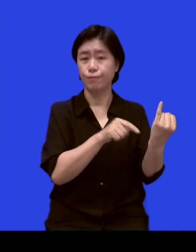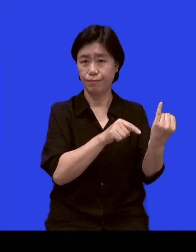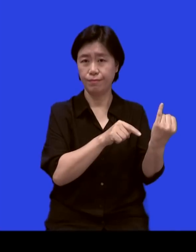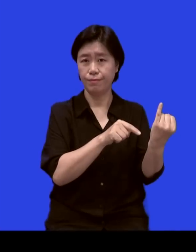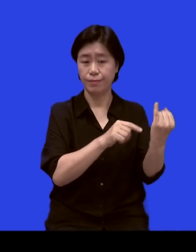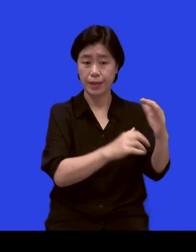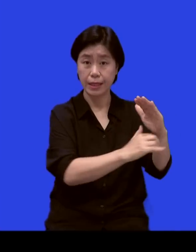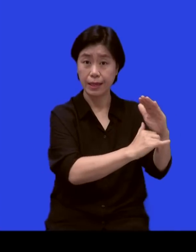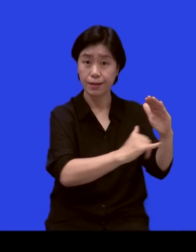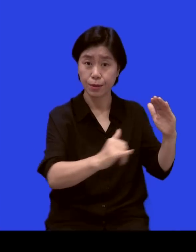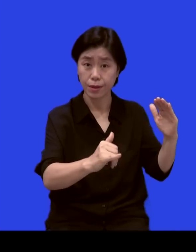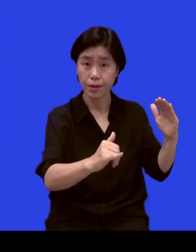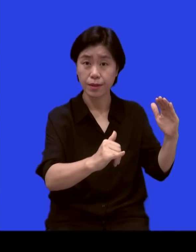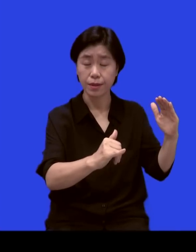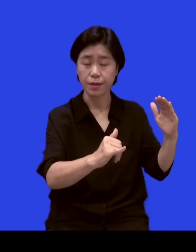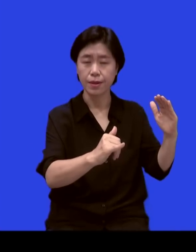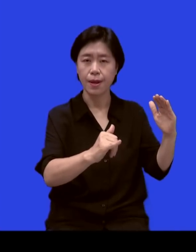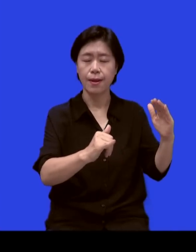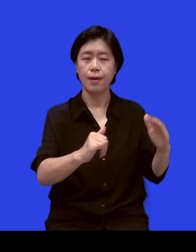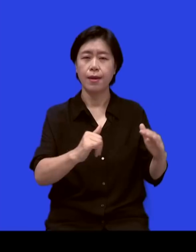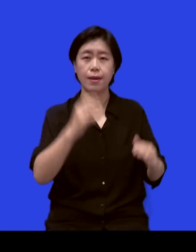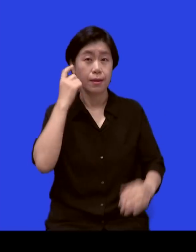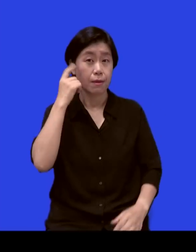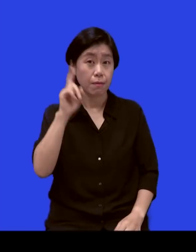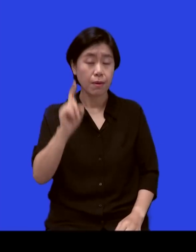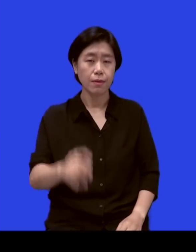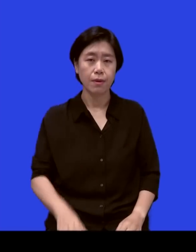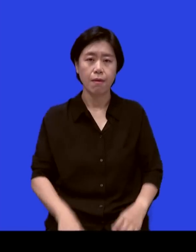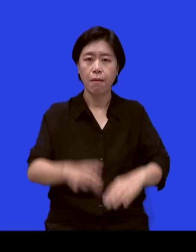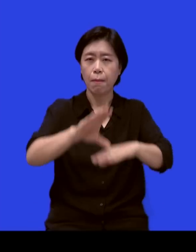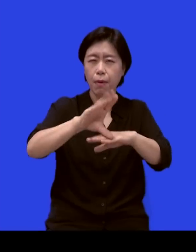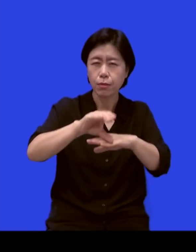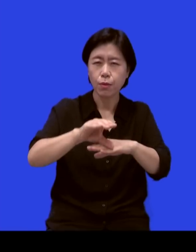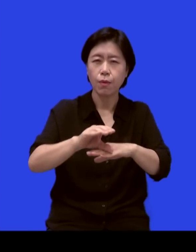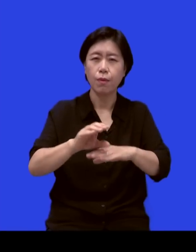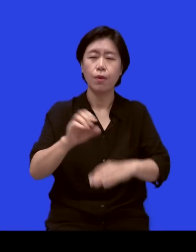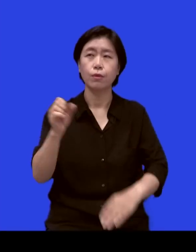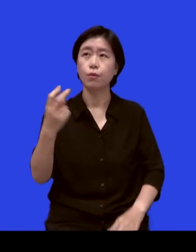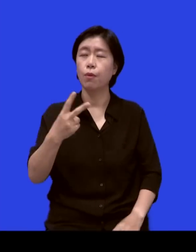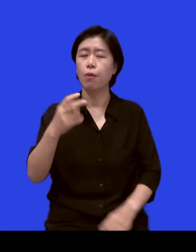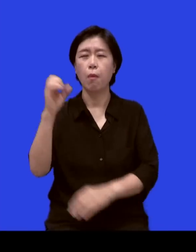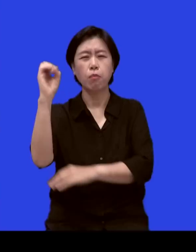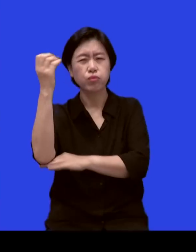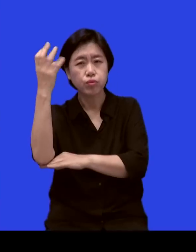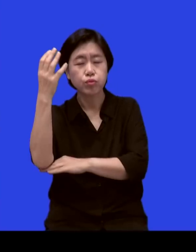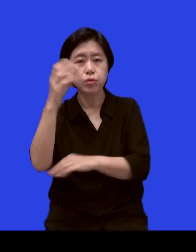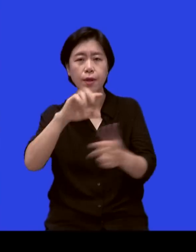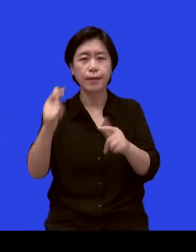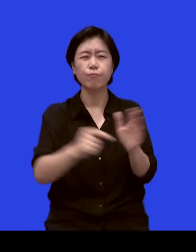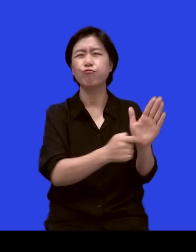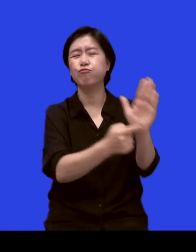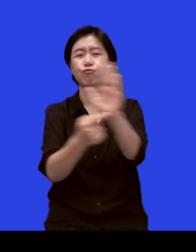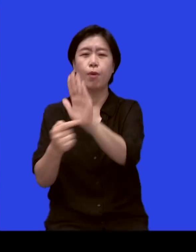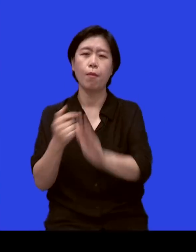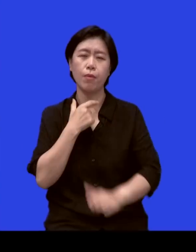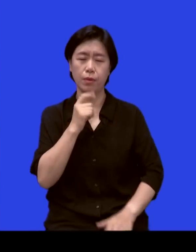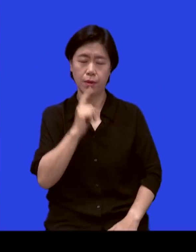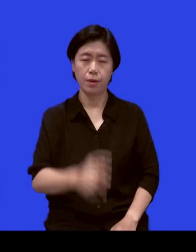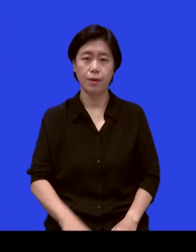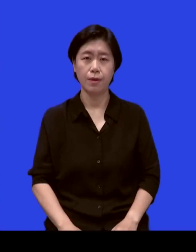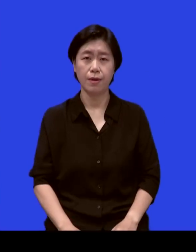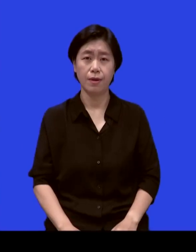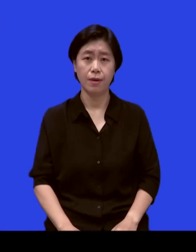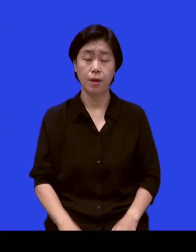언론이나 다 알리자. 네. 그리고 선을 대서 뭐 이거를 알리자. 소송하고 네, 이렇게 근데 아직도